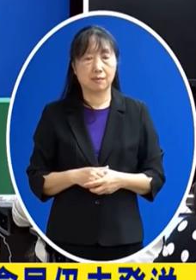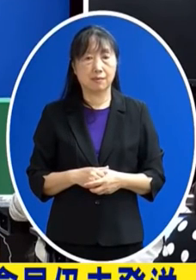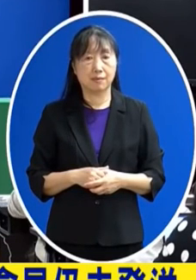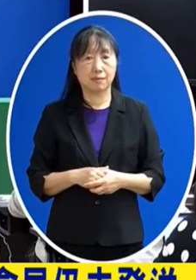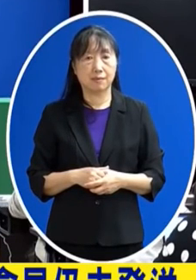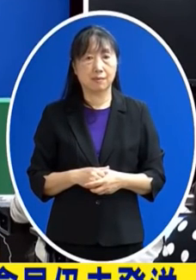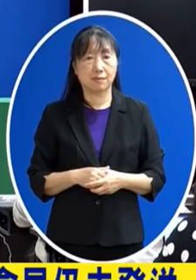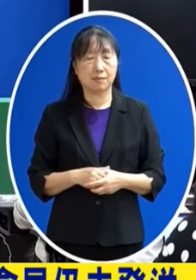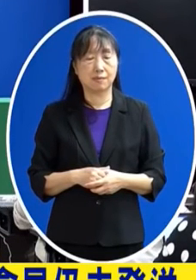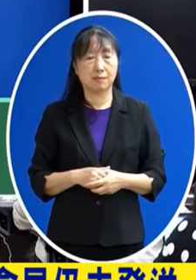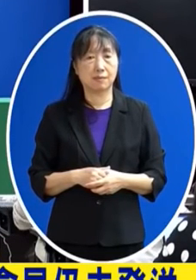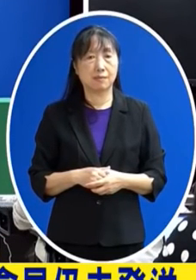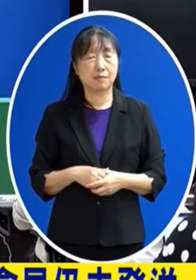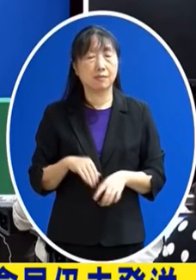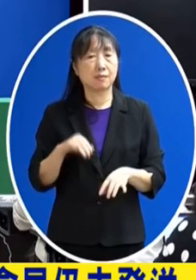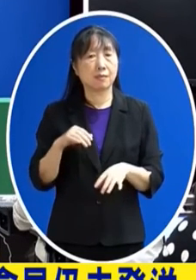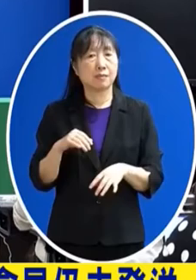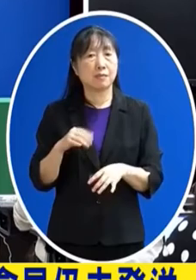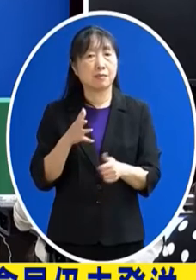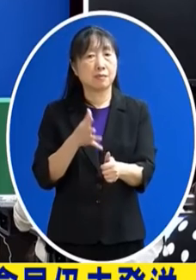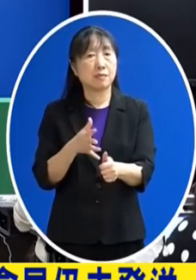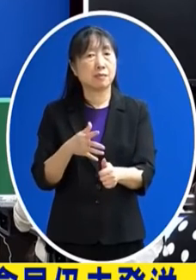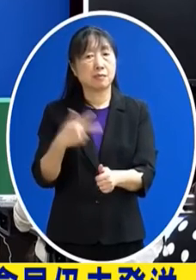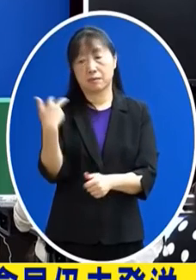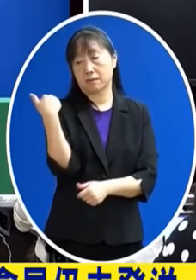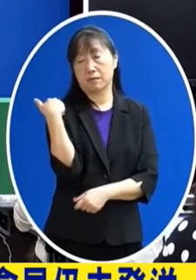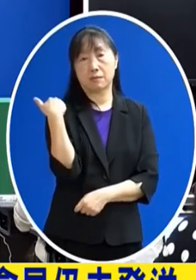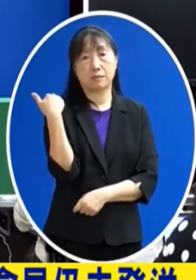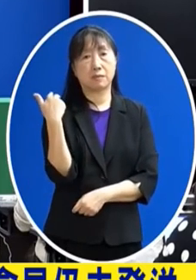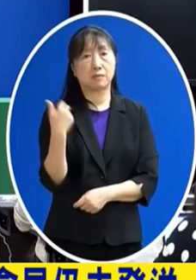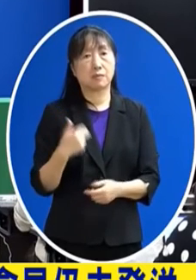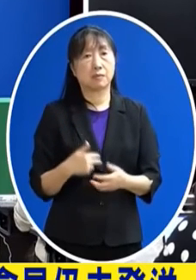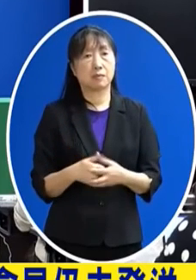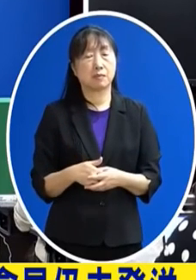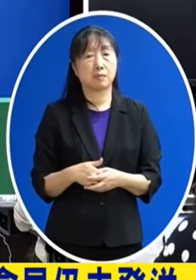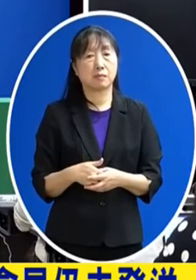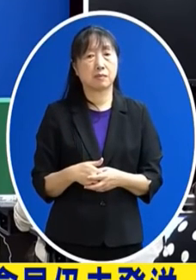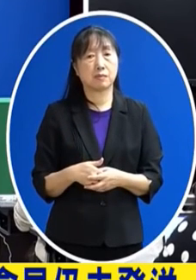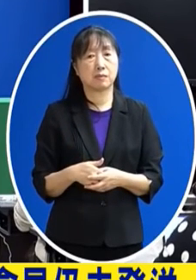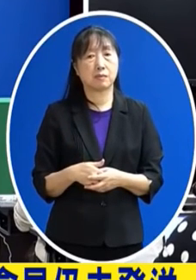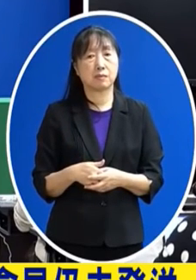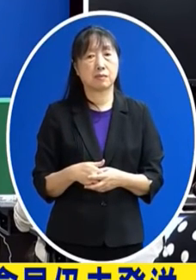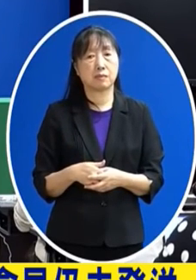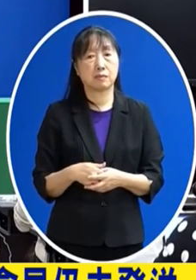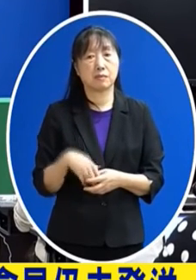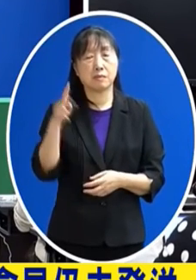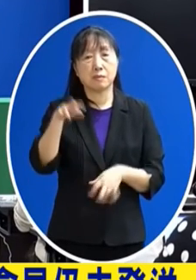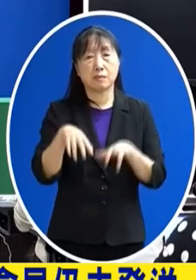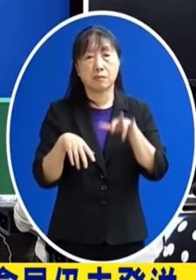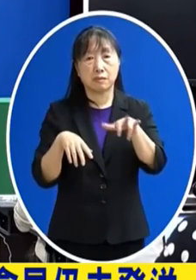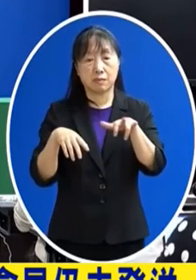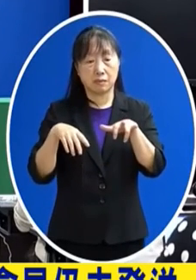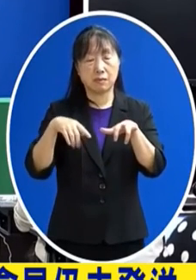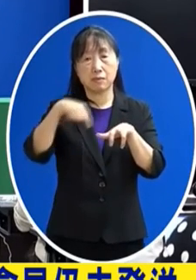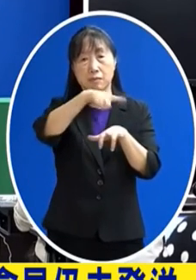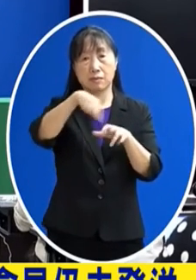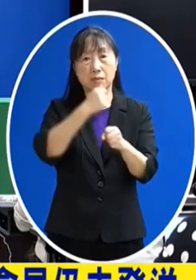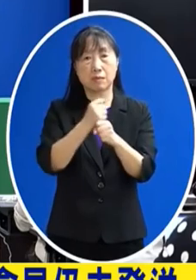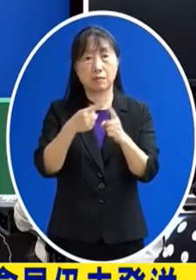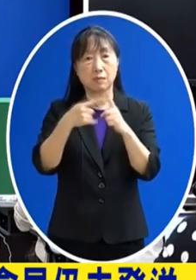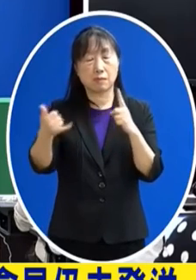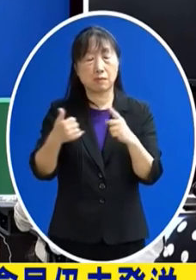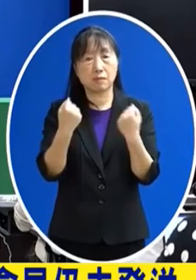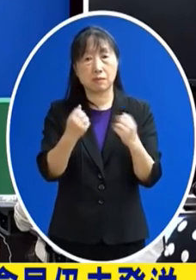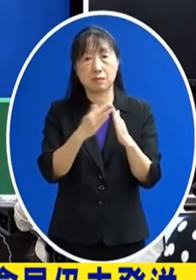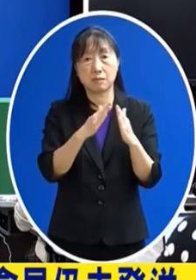那个《经济日报》再次提问哦，那个请教一下，那个上星期曾经，大家有关心那个机组人员的居家检疫时间，请